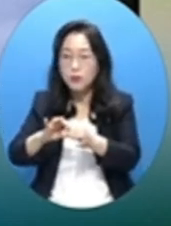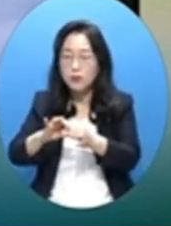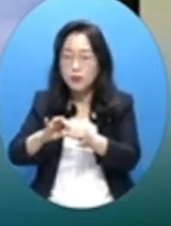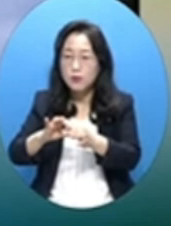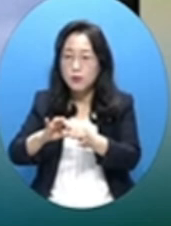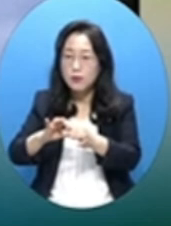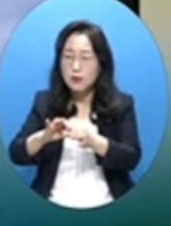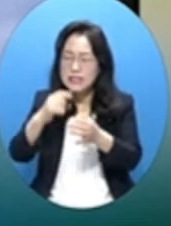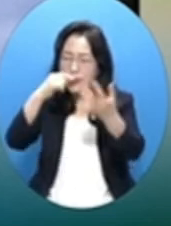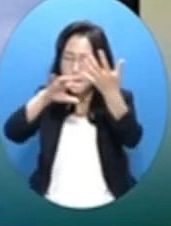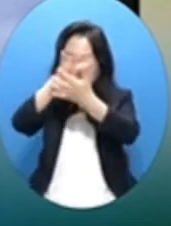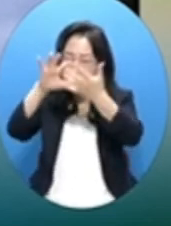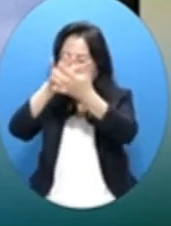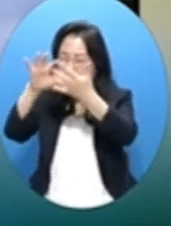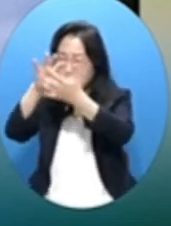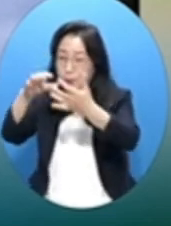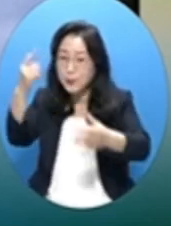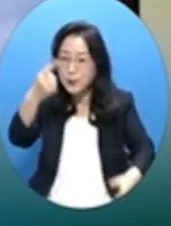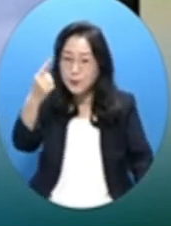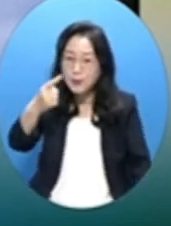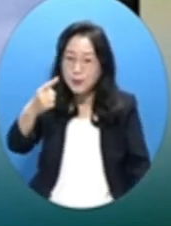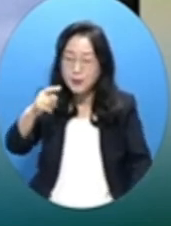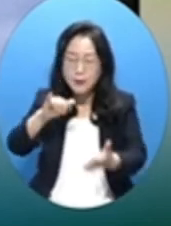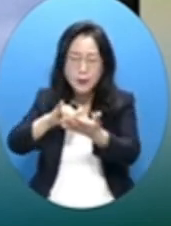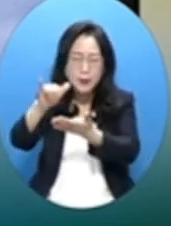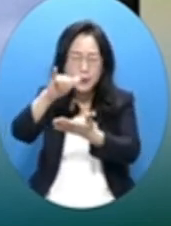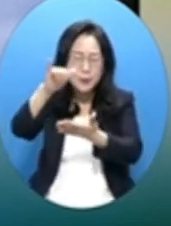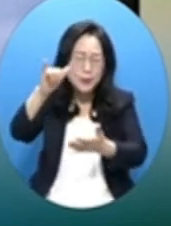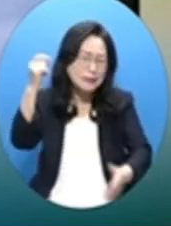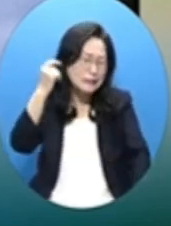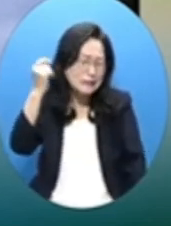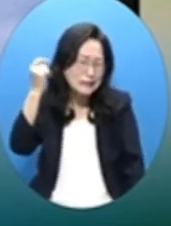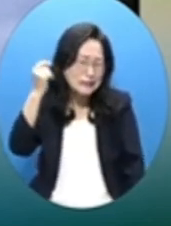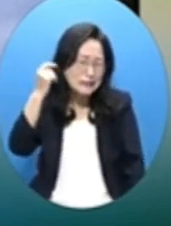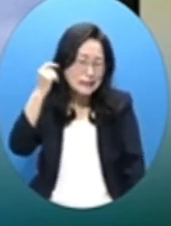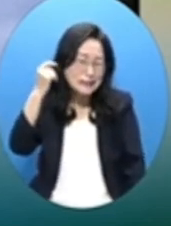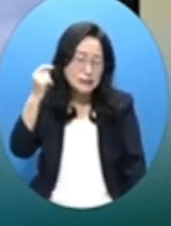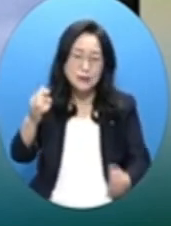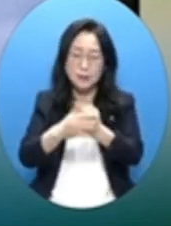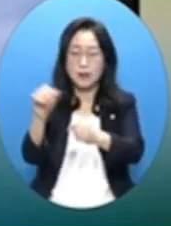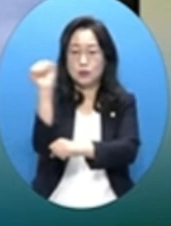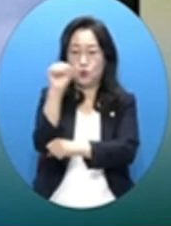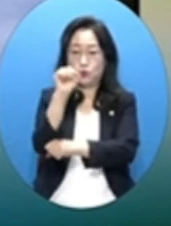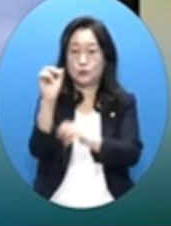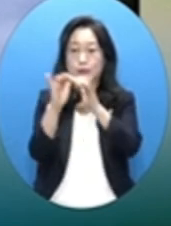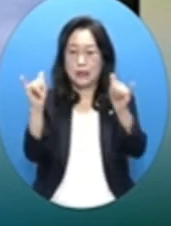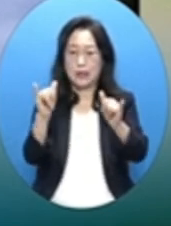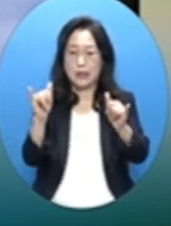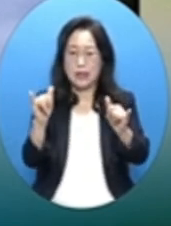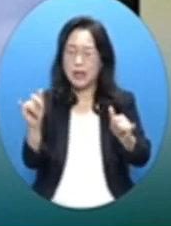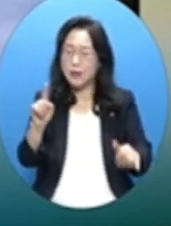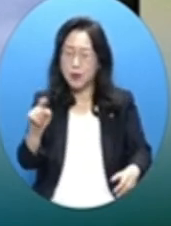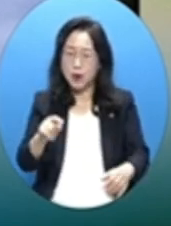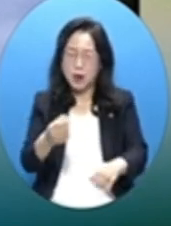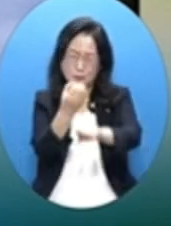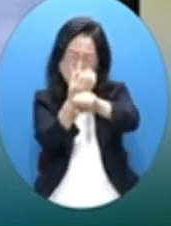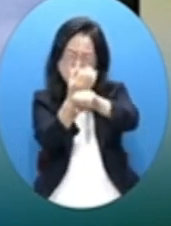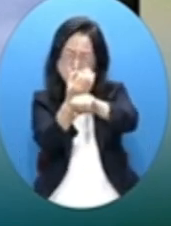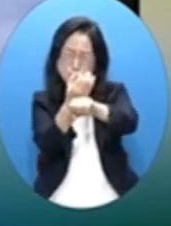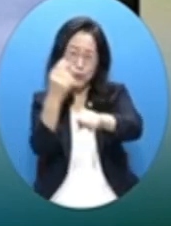울려오니까 경고음 소리 나는 소리가 시끄러우니까 조종사가 그 경고음 소리 나는 걸